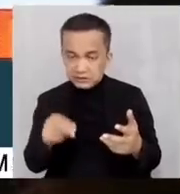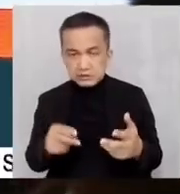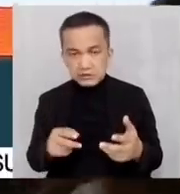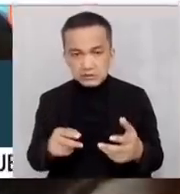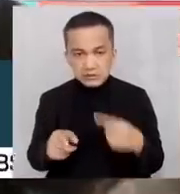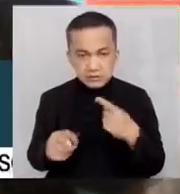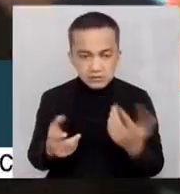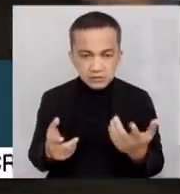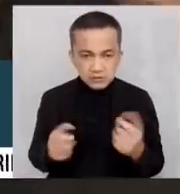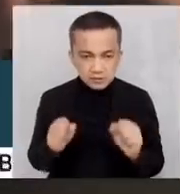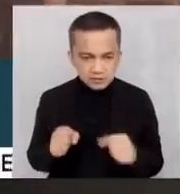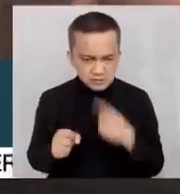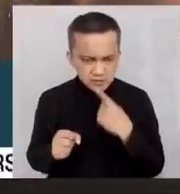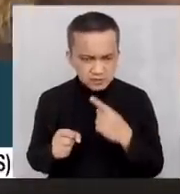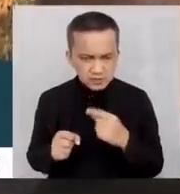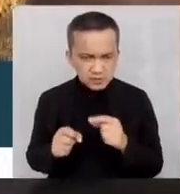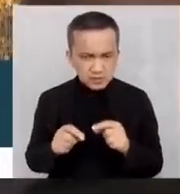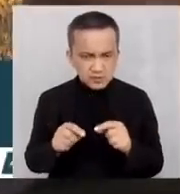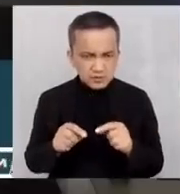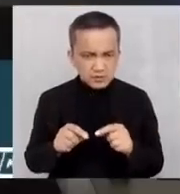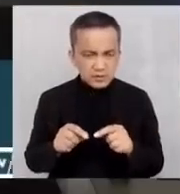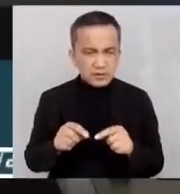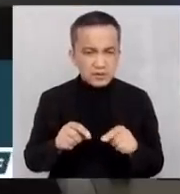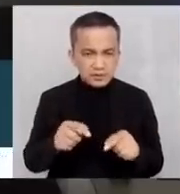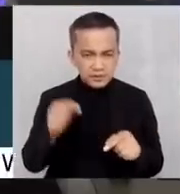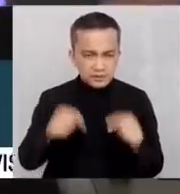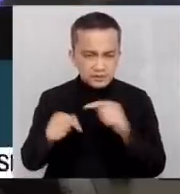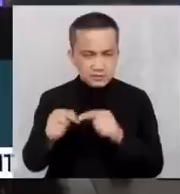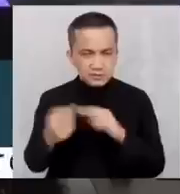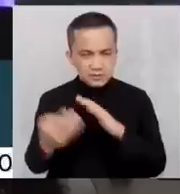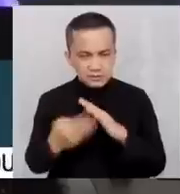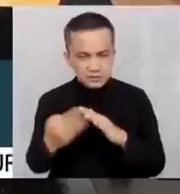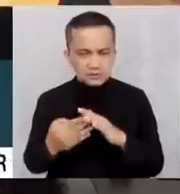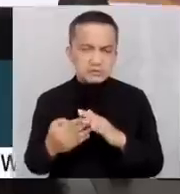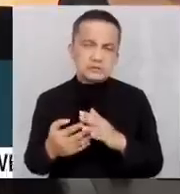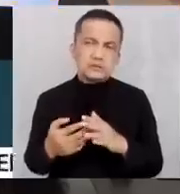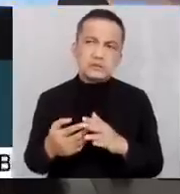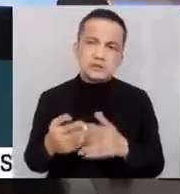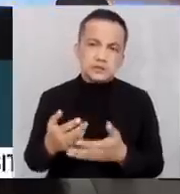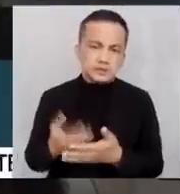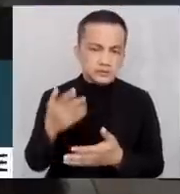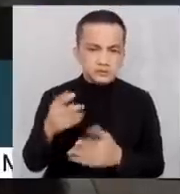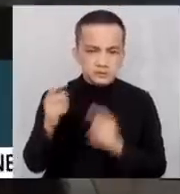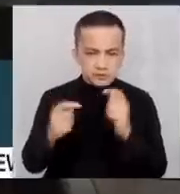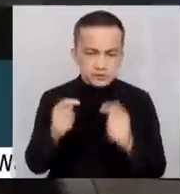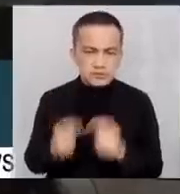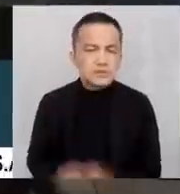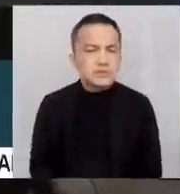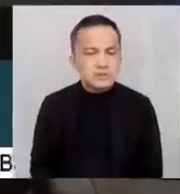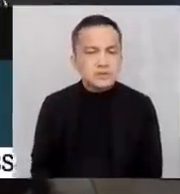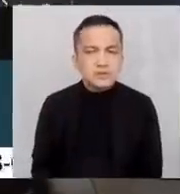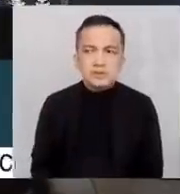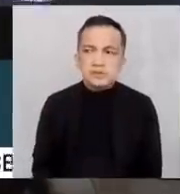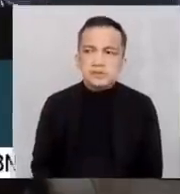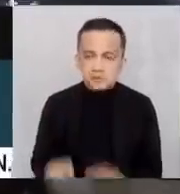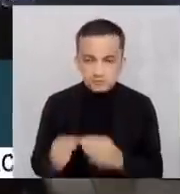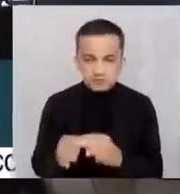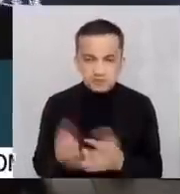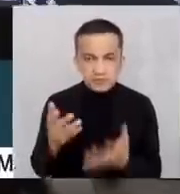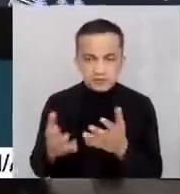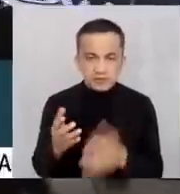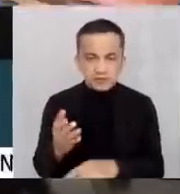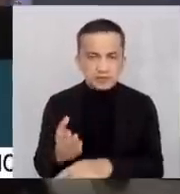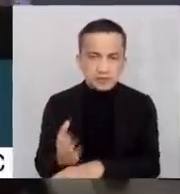doon sa mga basic na kailangan natin sa turismo, like yung ma-improve yung ating